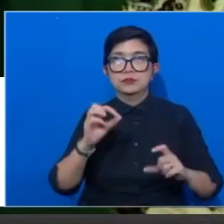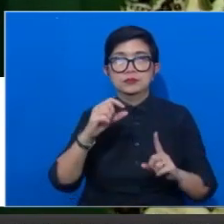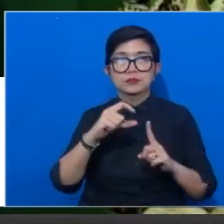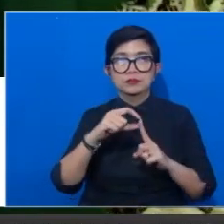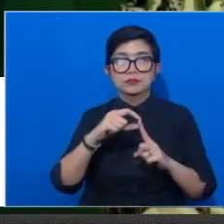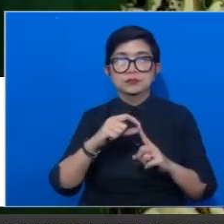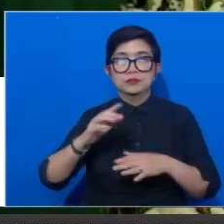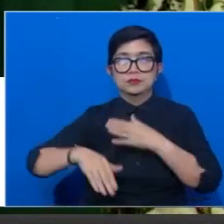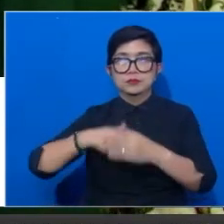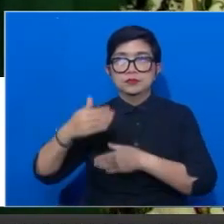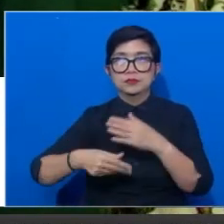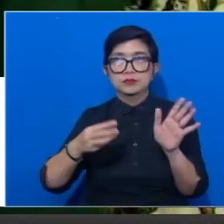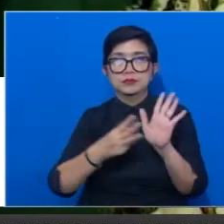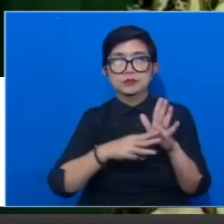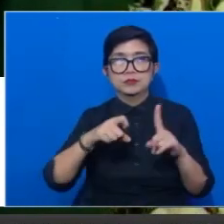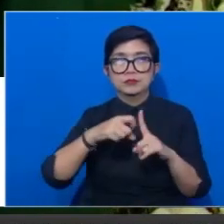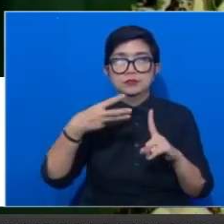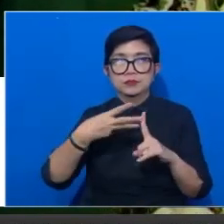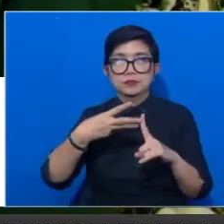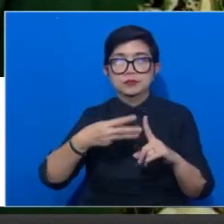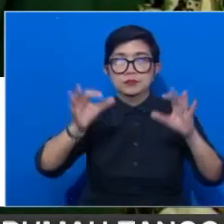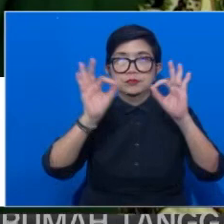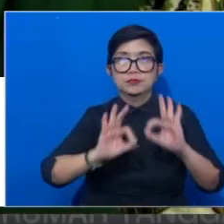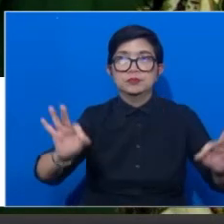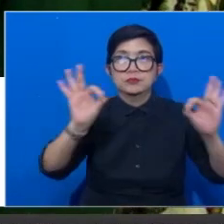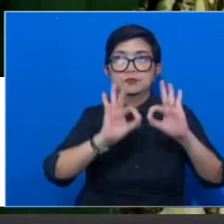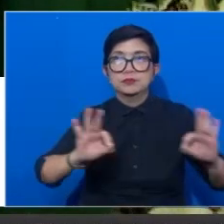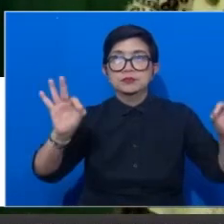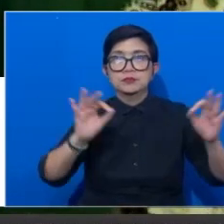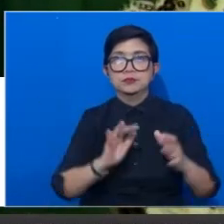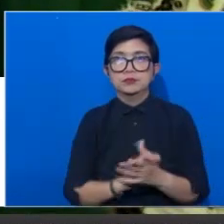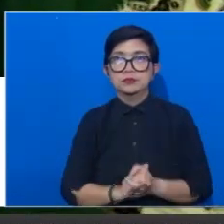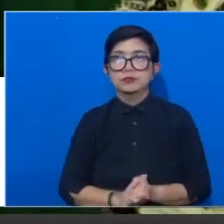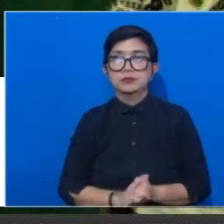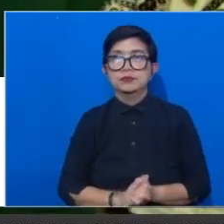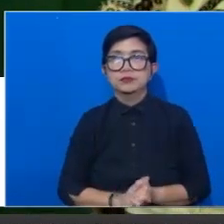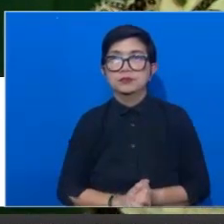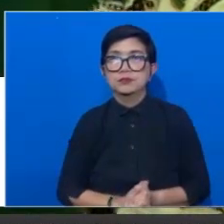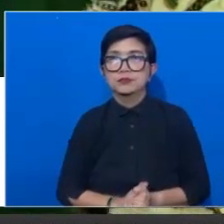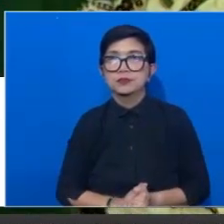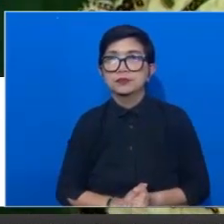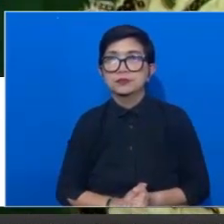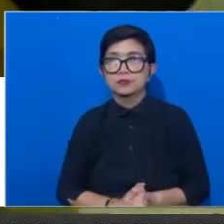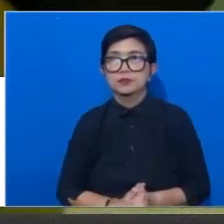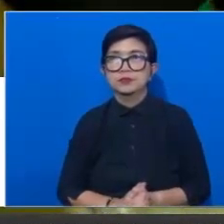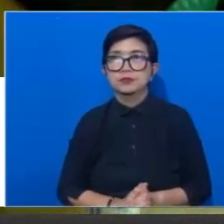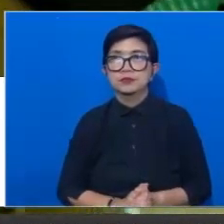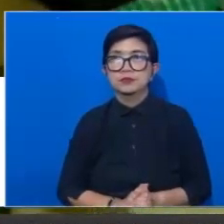Jadi secepat mungkin kita clean up untuk mempersiapkan haji selanjutnya untuk masuk